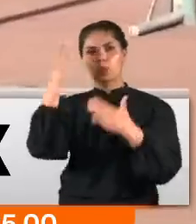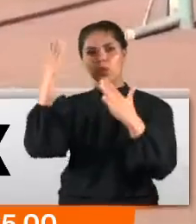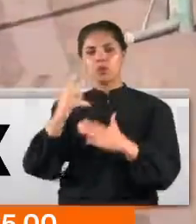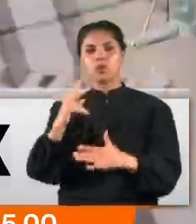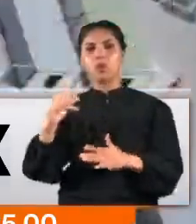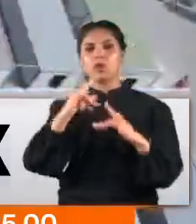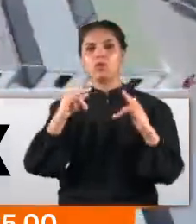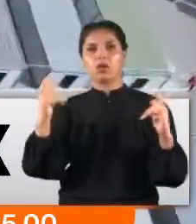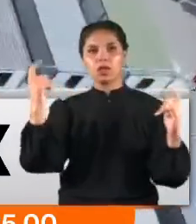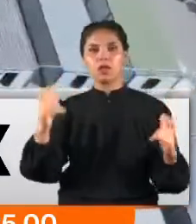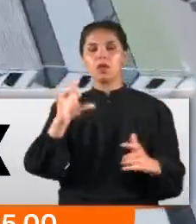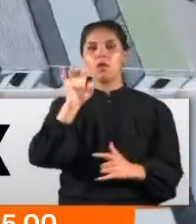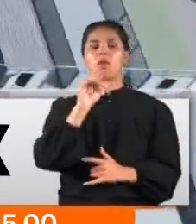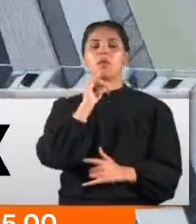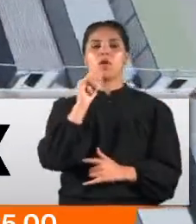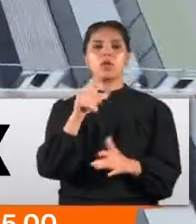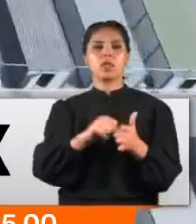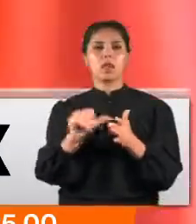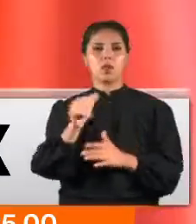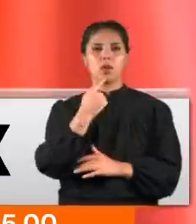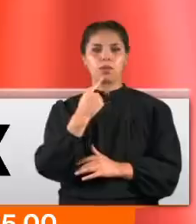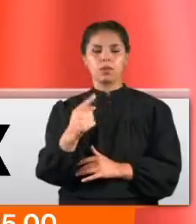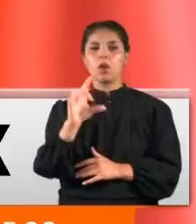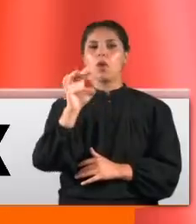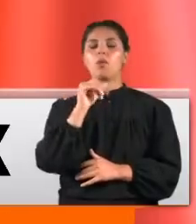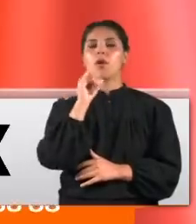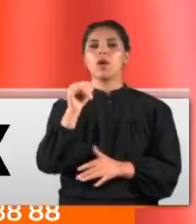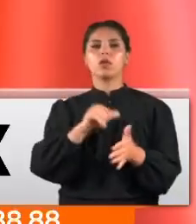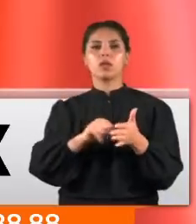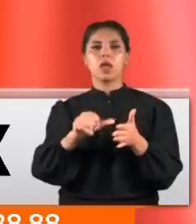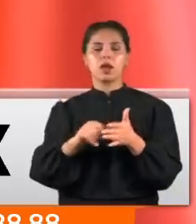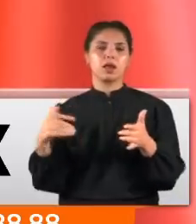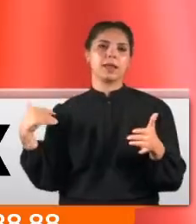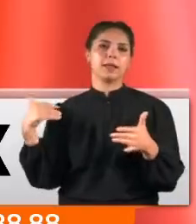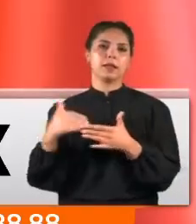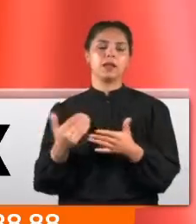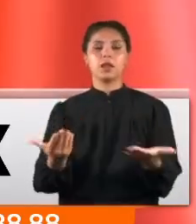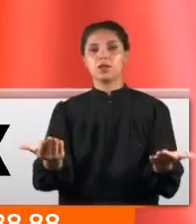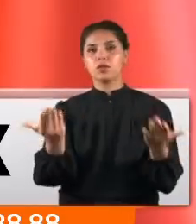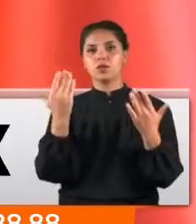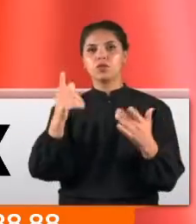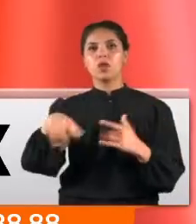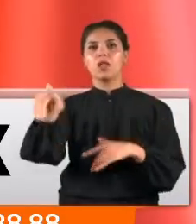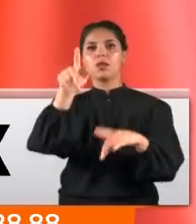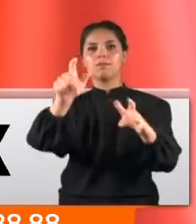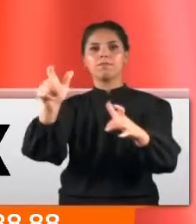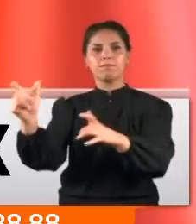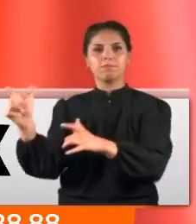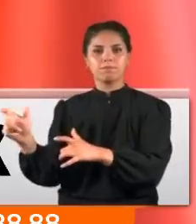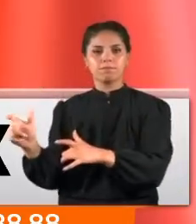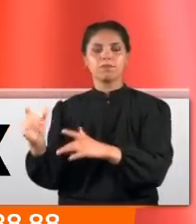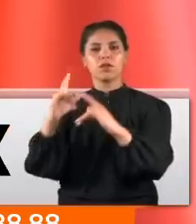kentler için de 15 Ağustos tarihini işaret etti. 15 Ağustos'a kadar inşallah tesislerde